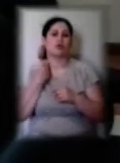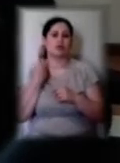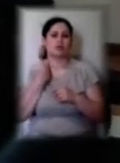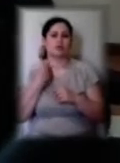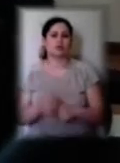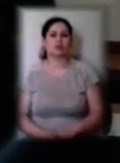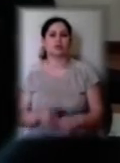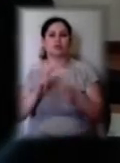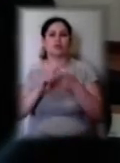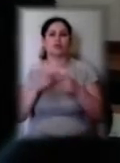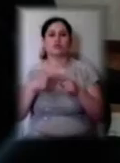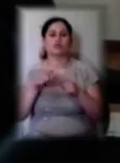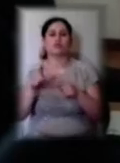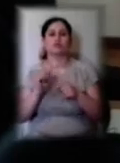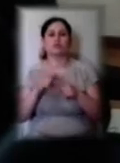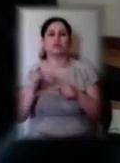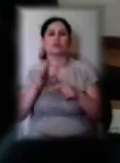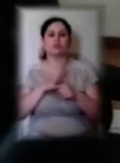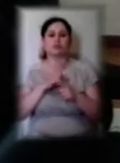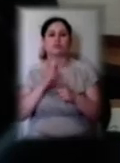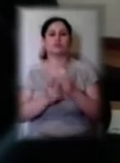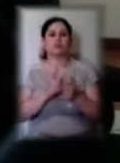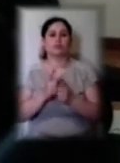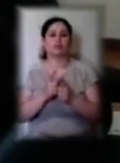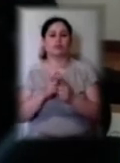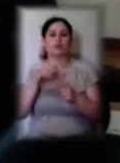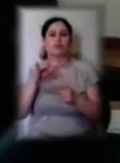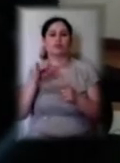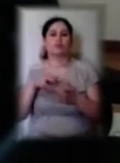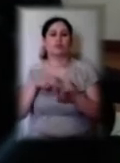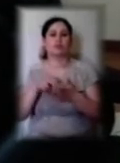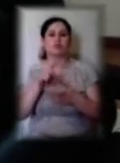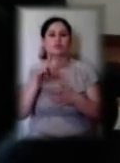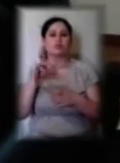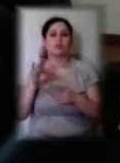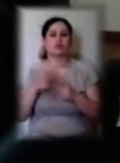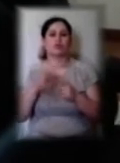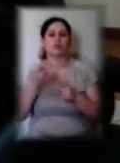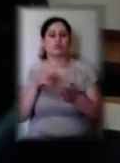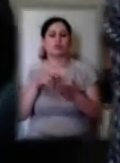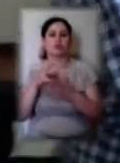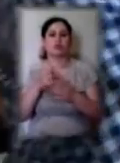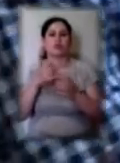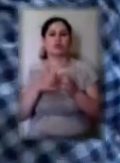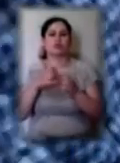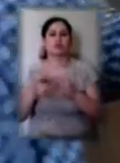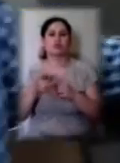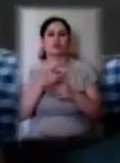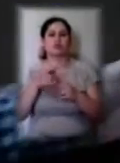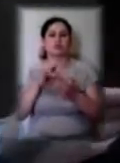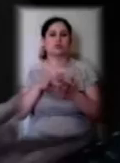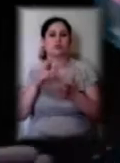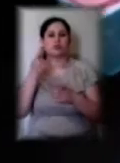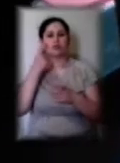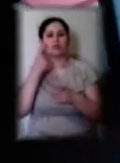тим, що було змінено процедуру проходження пробного ЗНО, треба зайти на Херсонський регіональний центр оцінювання якості